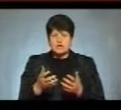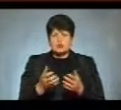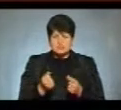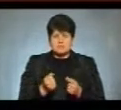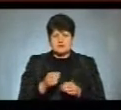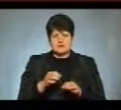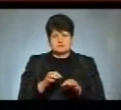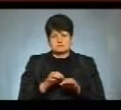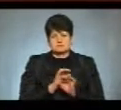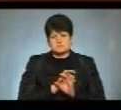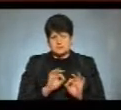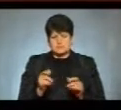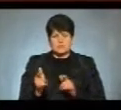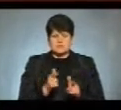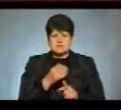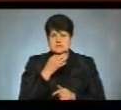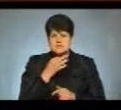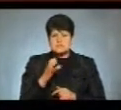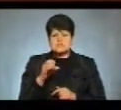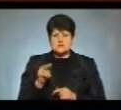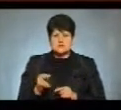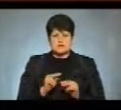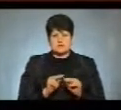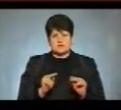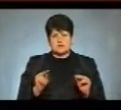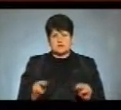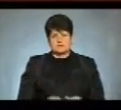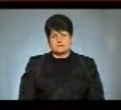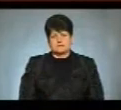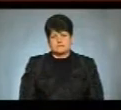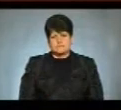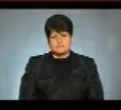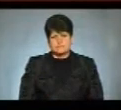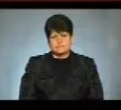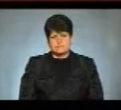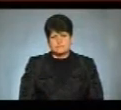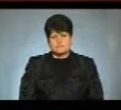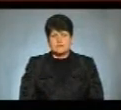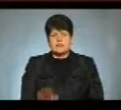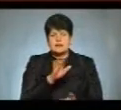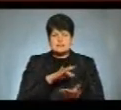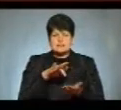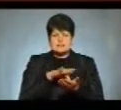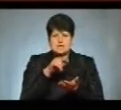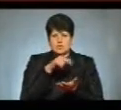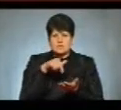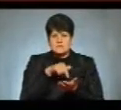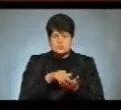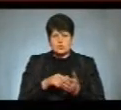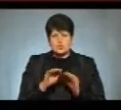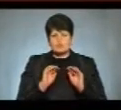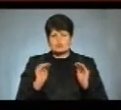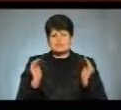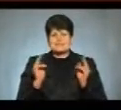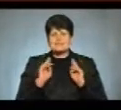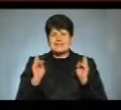кваліфіковану підготовку, повідомила соціальний педагог «Карітасу» Аліна Муц. На центральному міському стадіоні триває